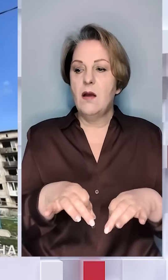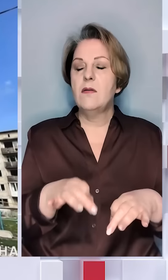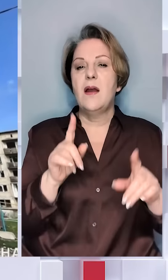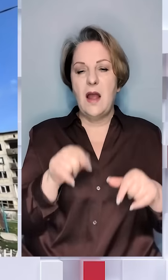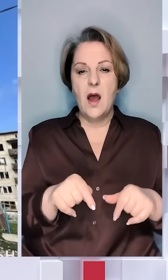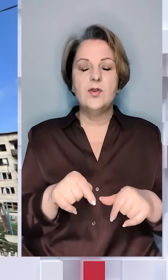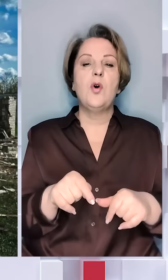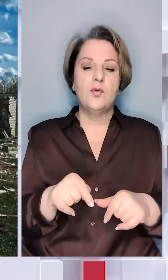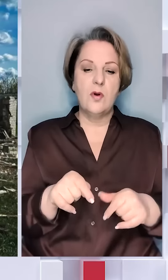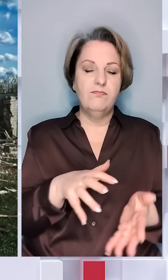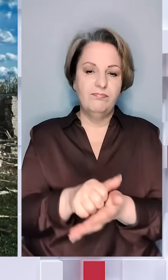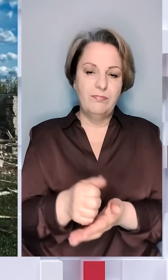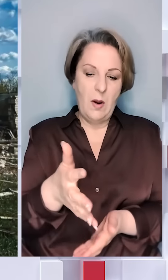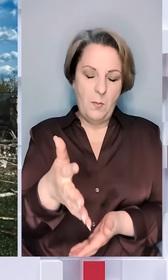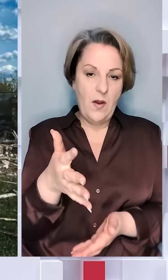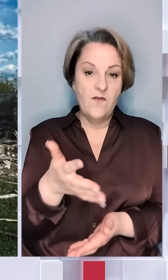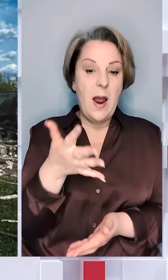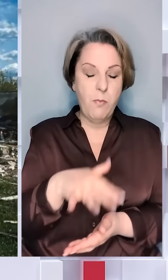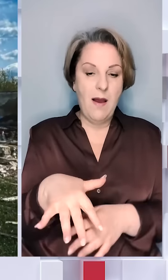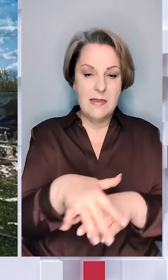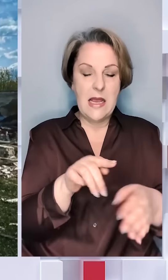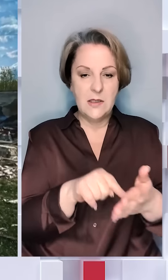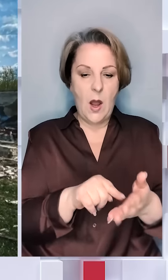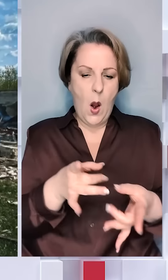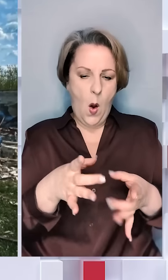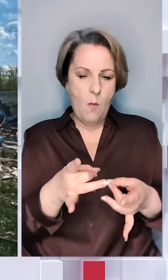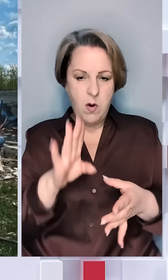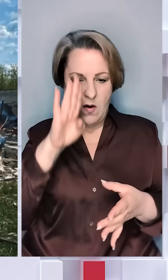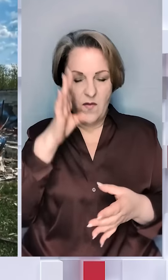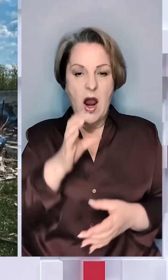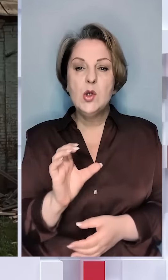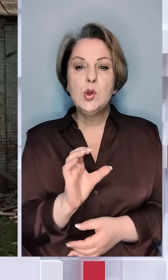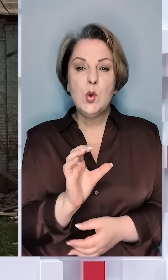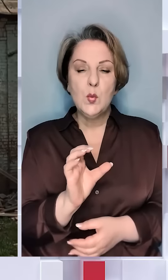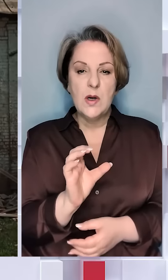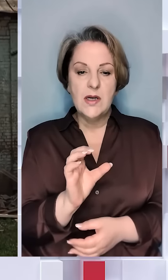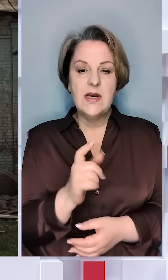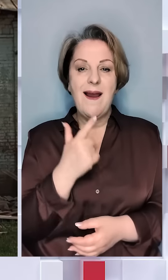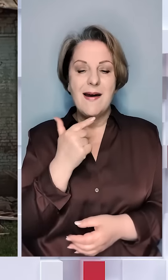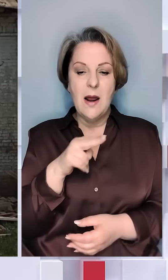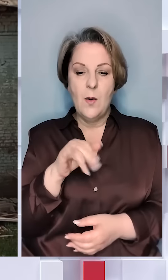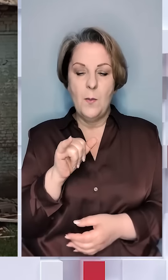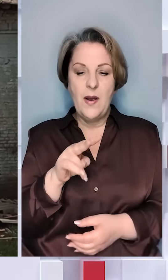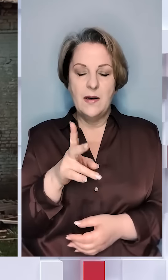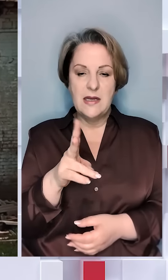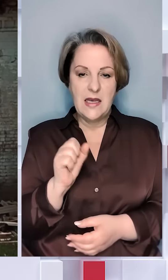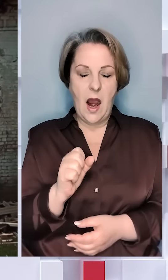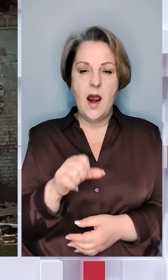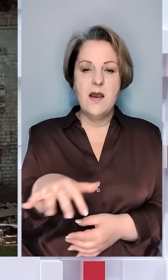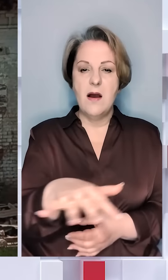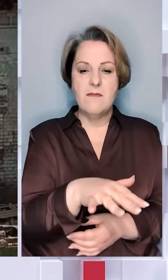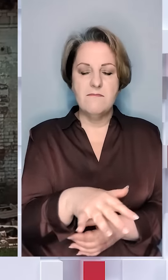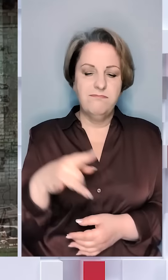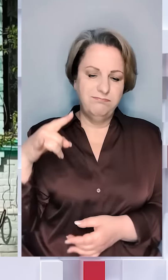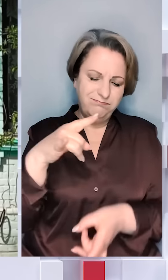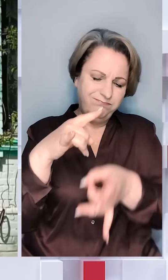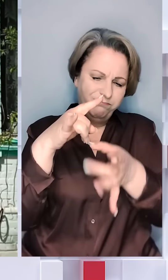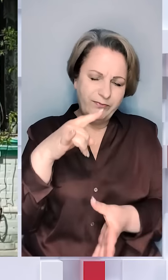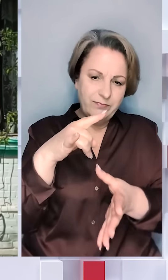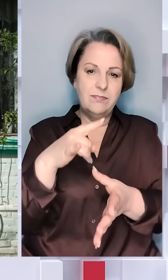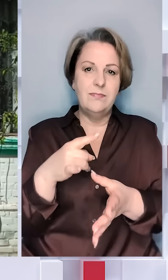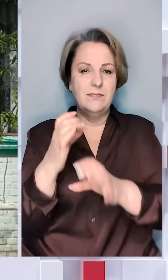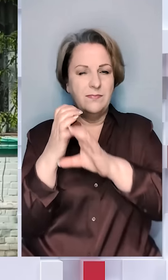зруйнували п'ятиповерхівку. 5 населених пунктів обстріляли окупанти на Сумщині. По Краснопільській громаді випустили авіабомбу та били